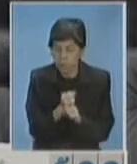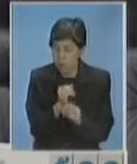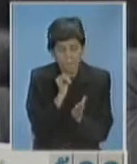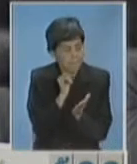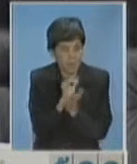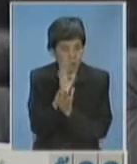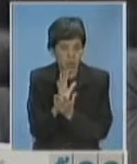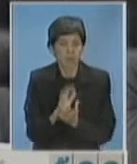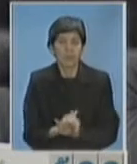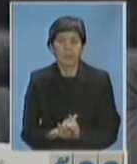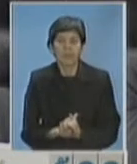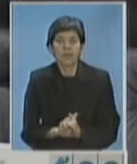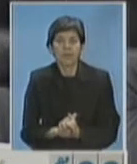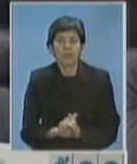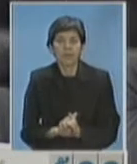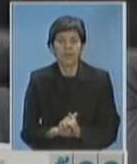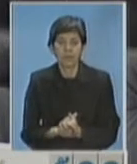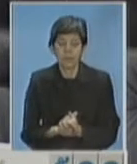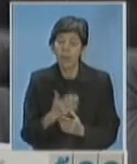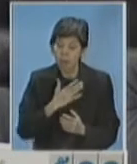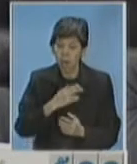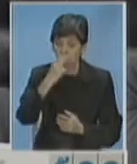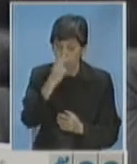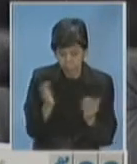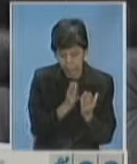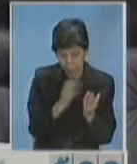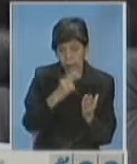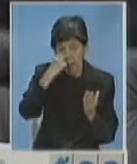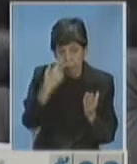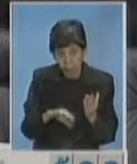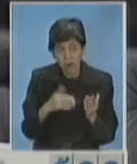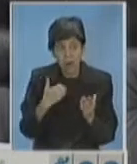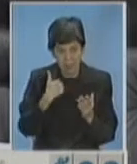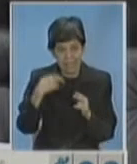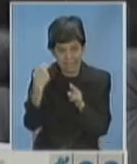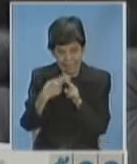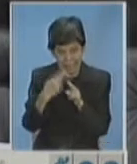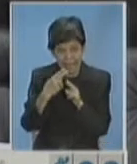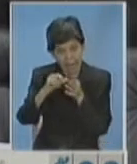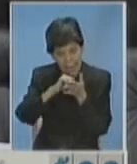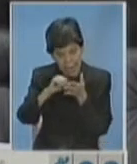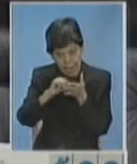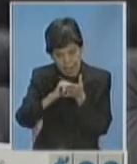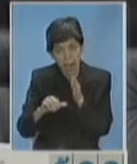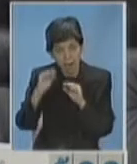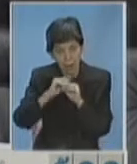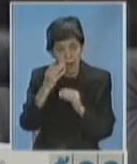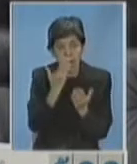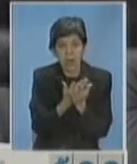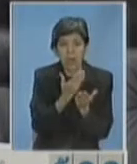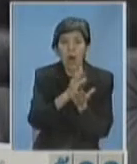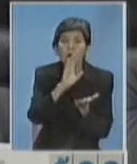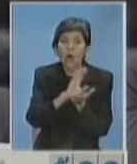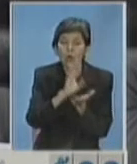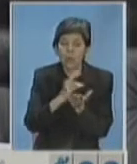องนะคะความปรากฏดิฉันก็มาเห็นในช่วงหลังเนี่ยนะคะว่ามีชื่อการแปรยติเพิ่มกองทุนส่งเสริมง